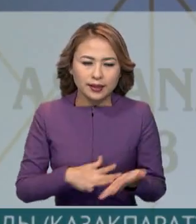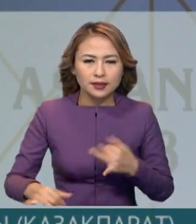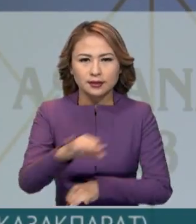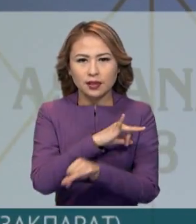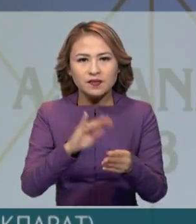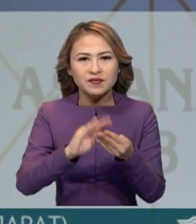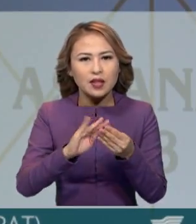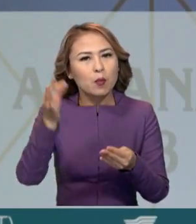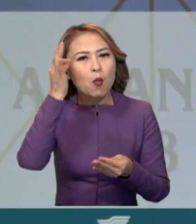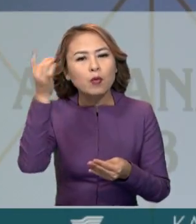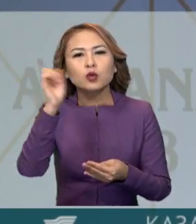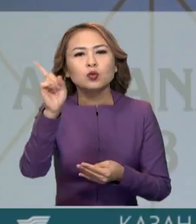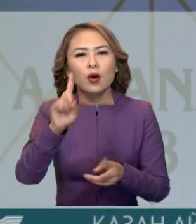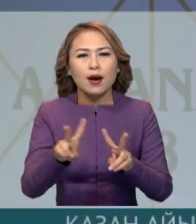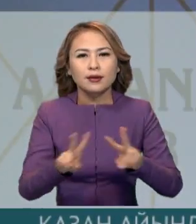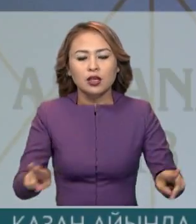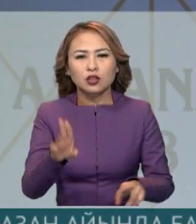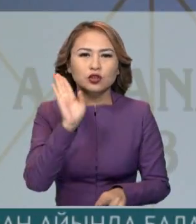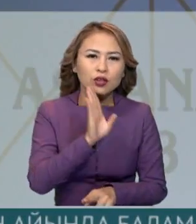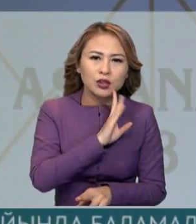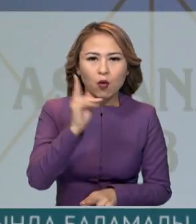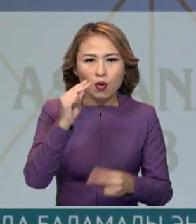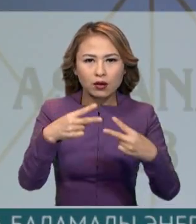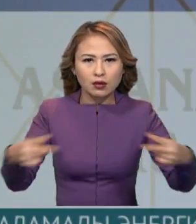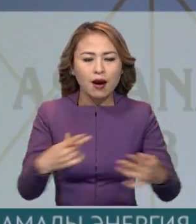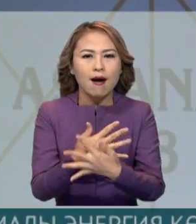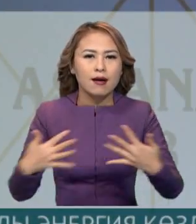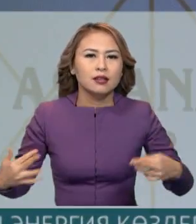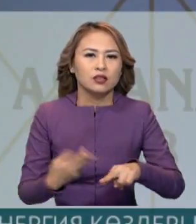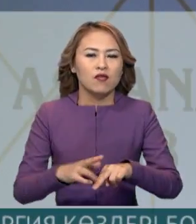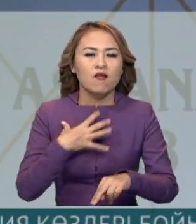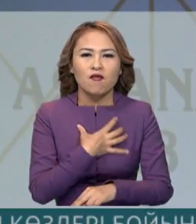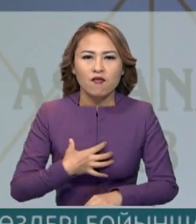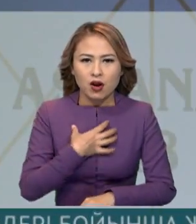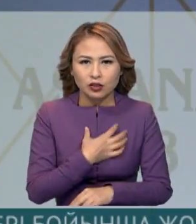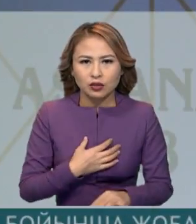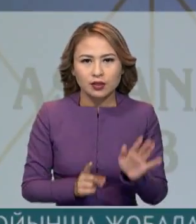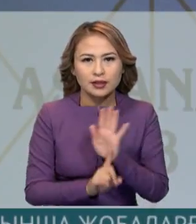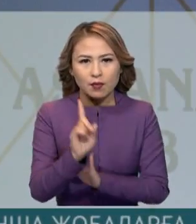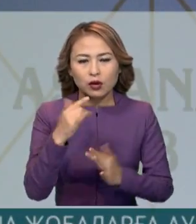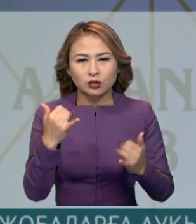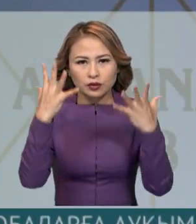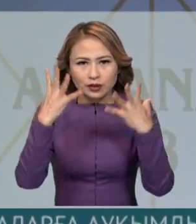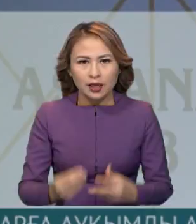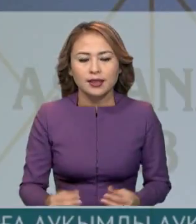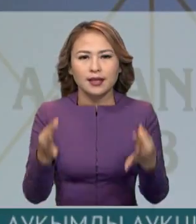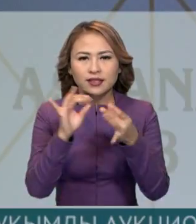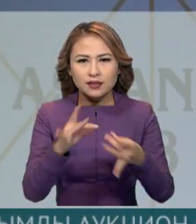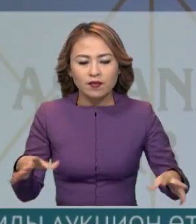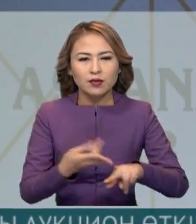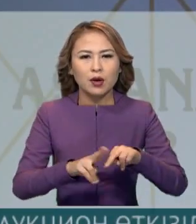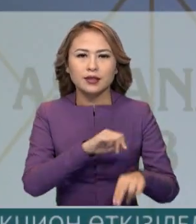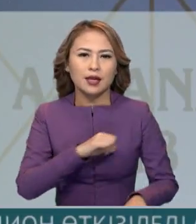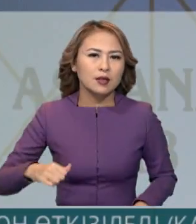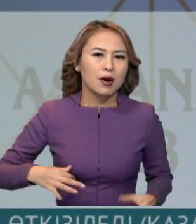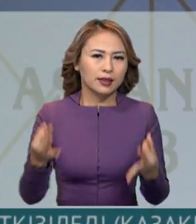Барлығыңызға белгілі, гендерлік теңдік пен әйелдердің құқықтары дамудың маңызды бөлігі болып табылады. Бүгінде тәуелсіз елімізде